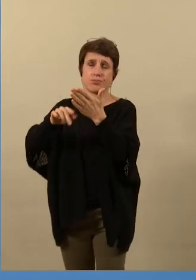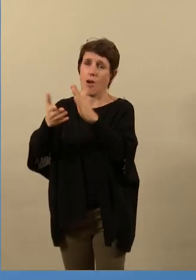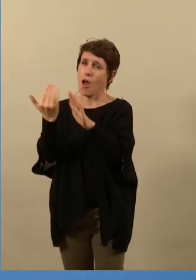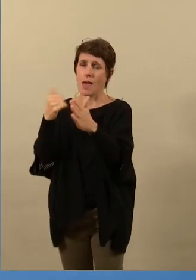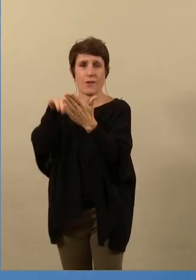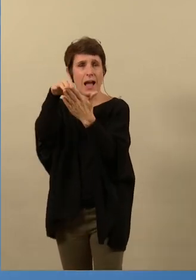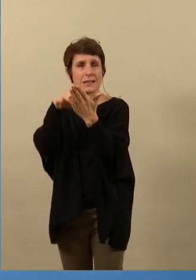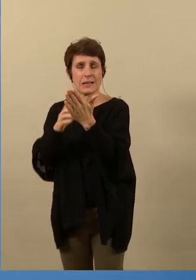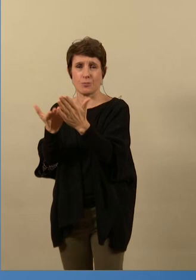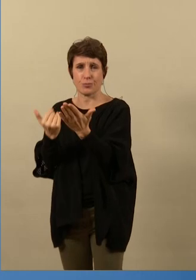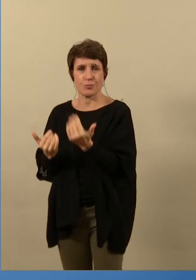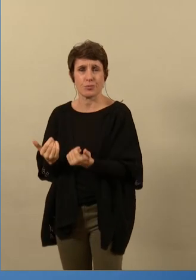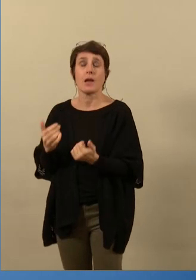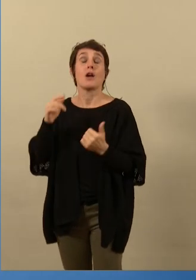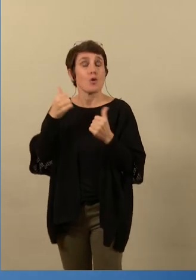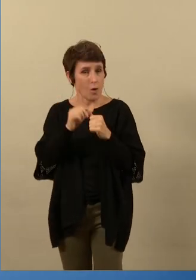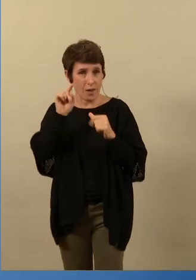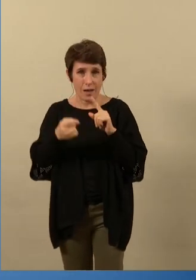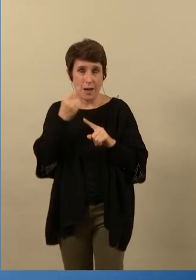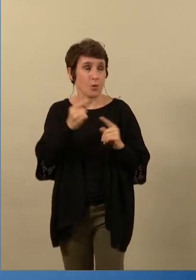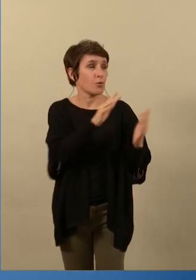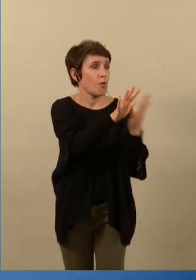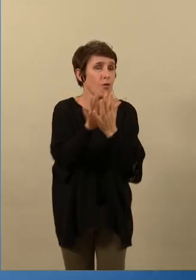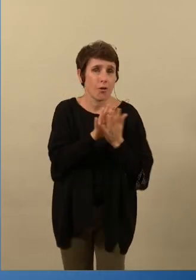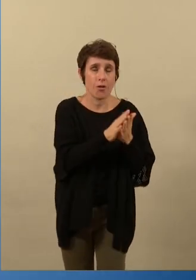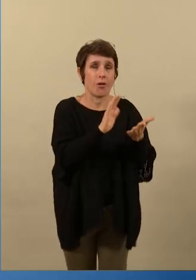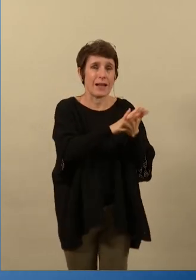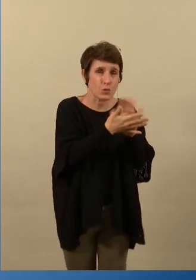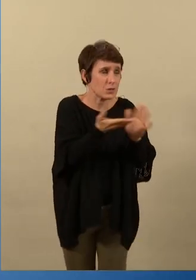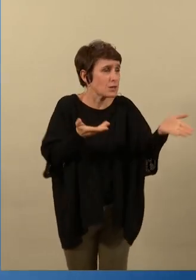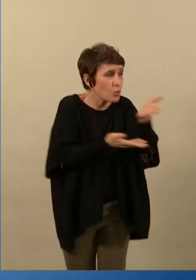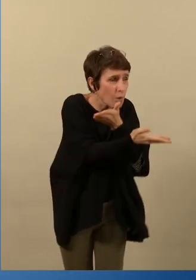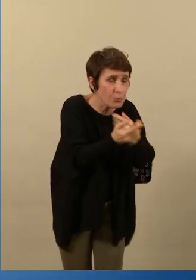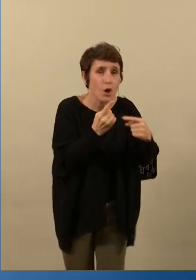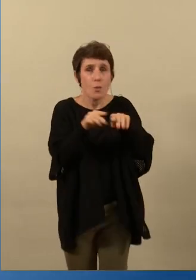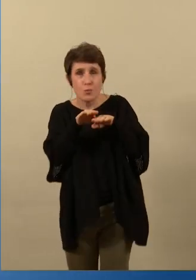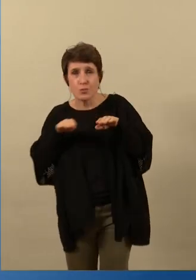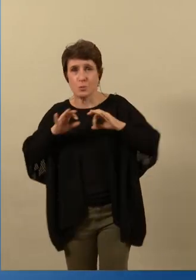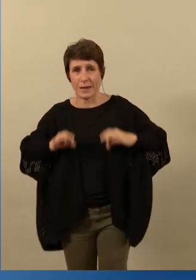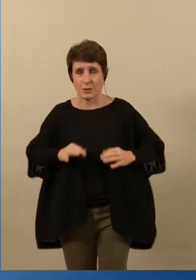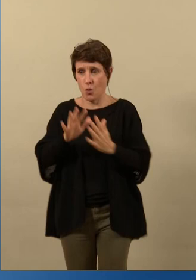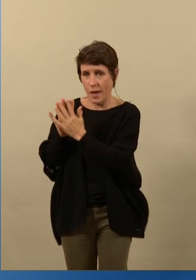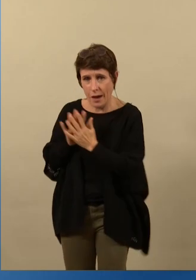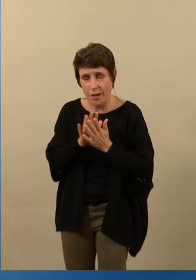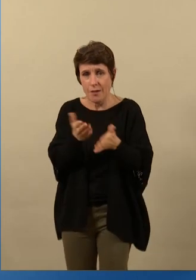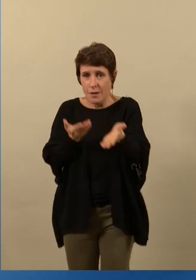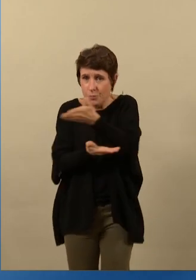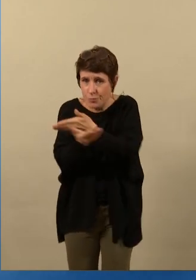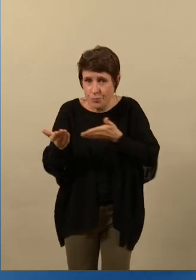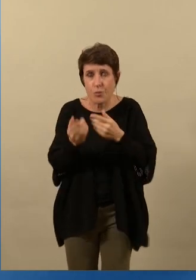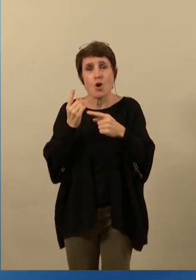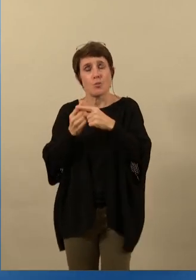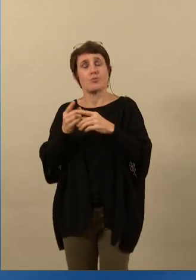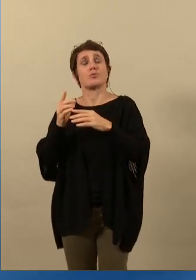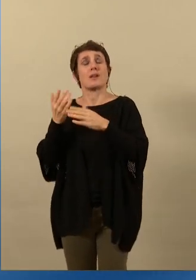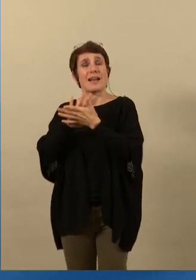concertation sur le sujet avec les acteurs et actrices de la filière du handicap et du périscolaire ainsi que les associations représentatives des collectivités